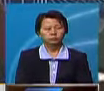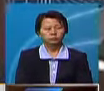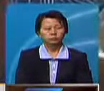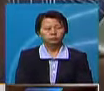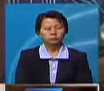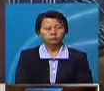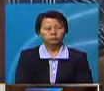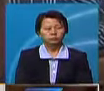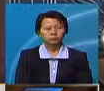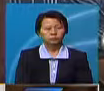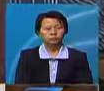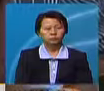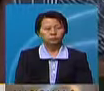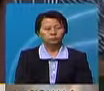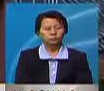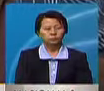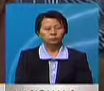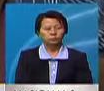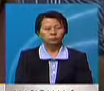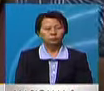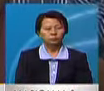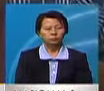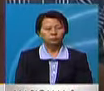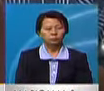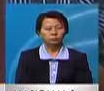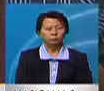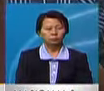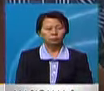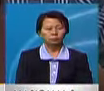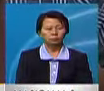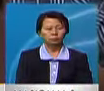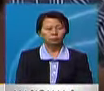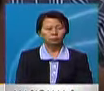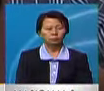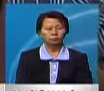yang saya. Ya, bapak, dia bilang, ini saya.